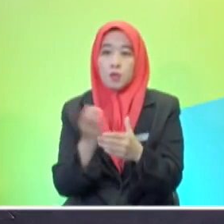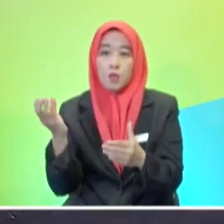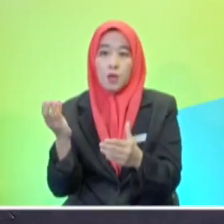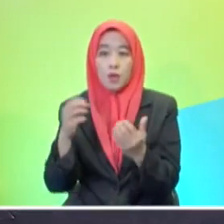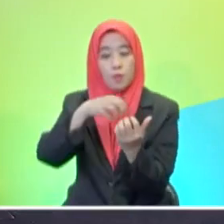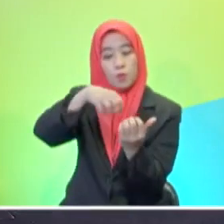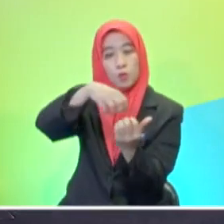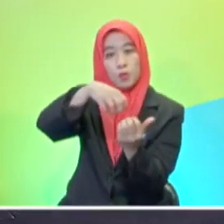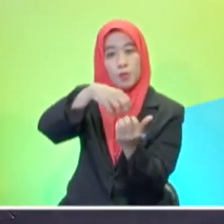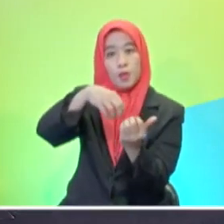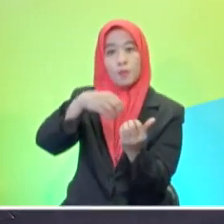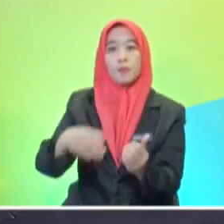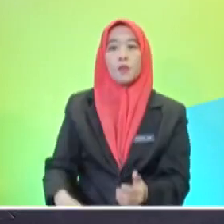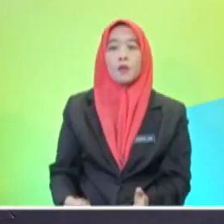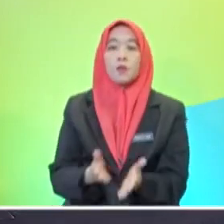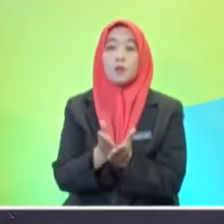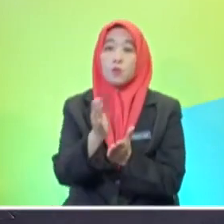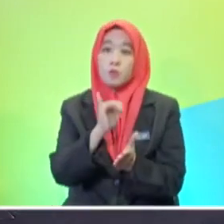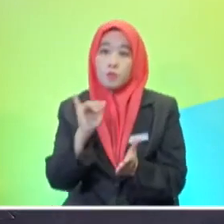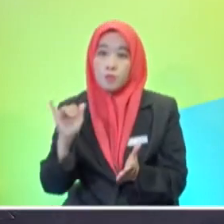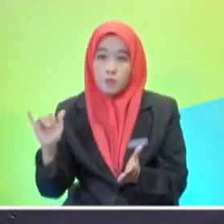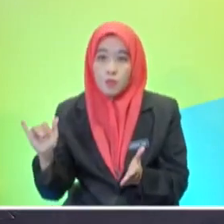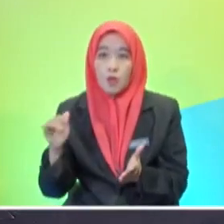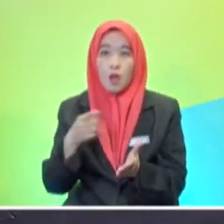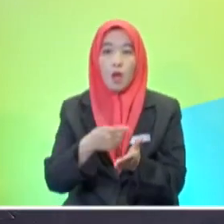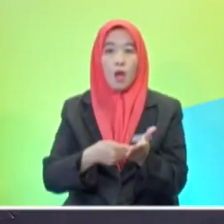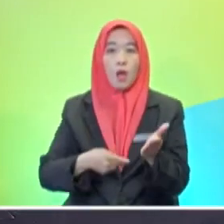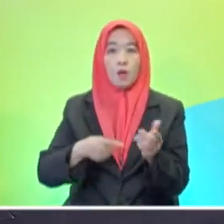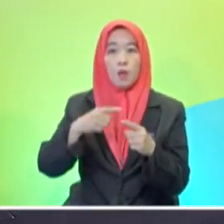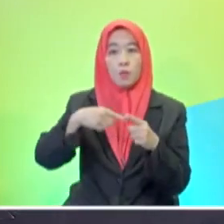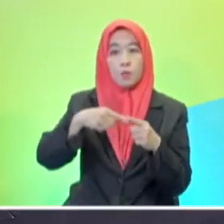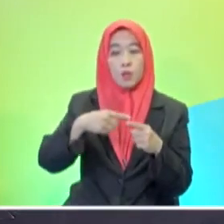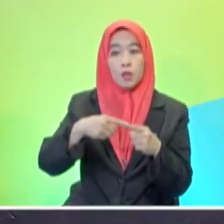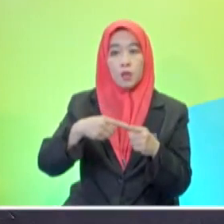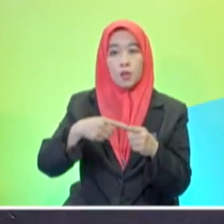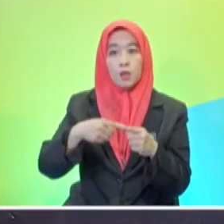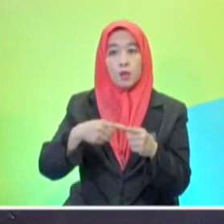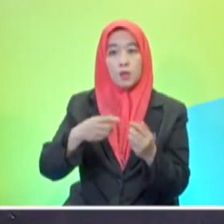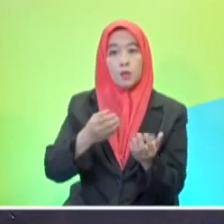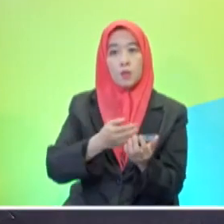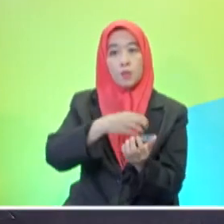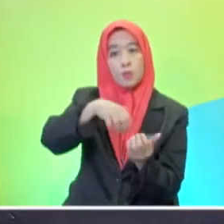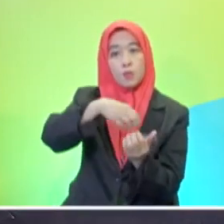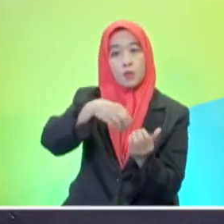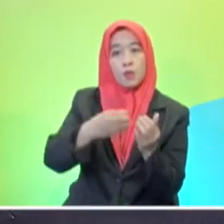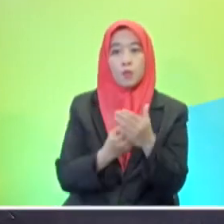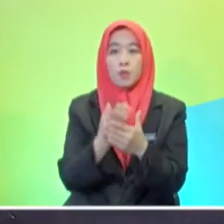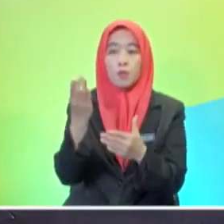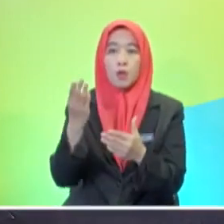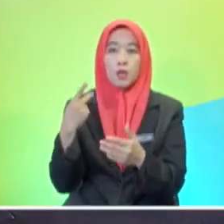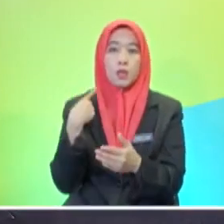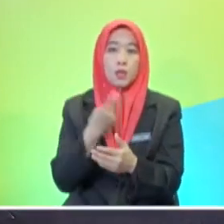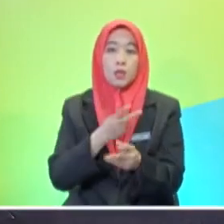cikgu. Baik, seterusnya. Apabila biji benih bercambah, kalau kita jaga dengan baik dan seterusnya, selepas beberapa